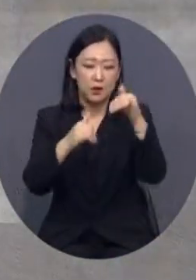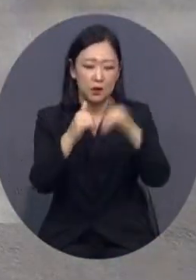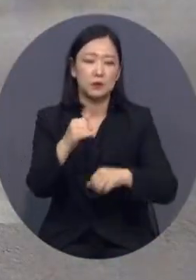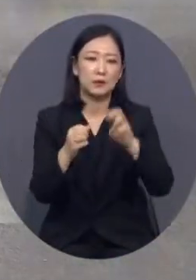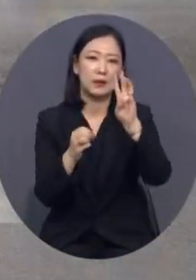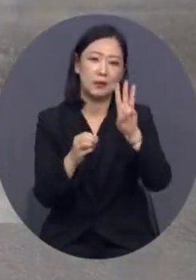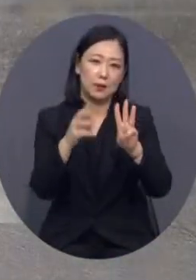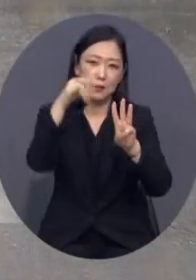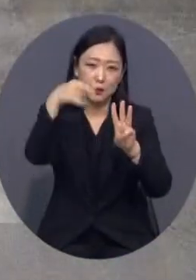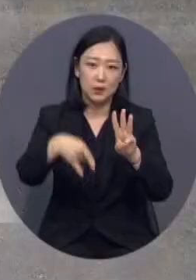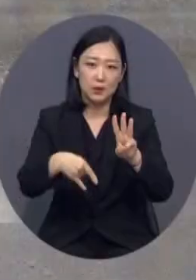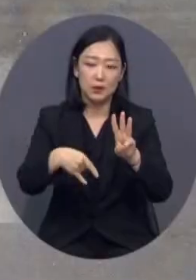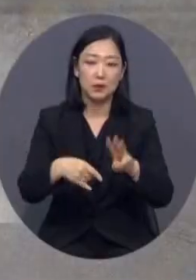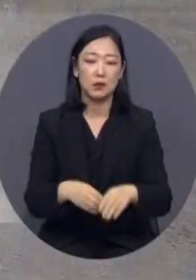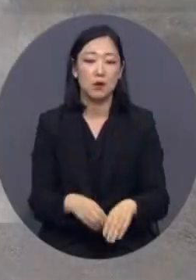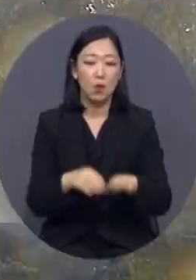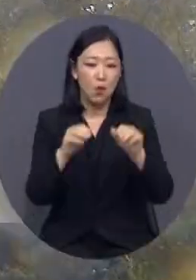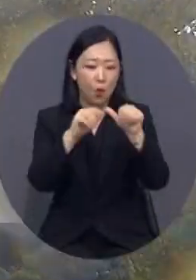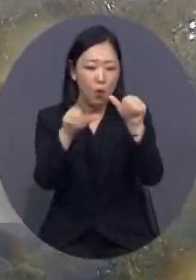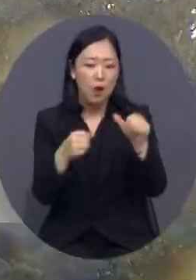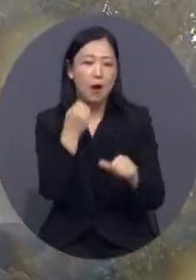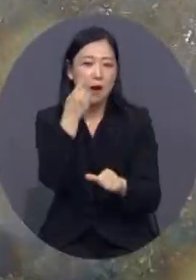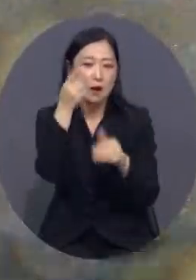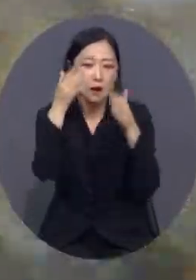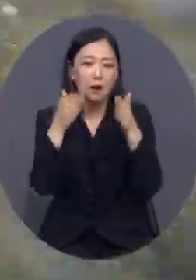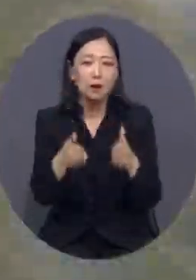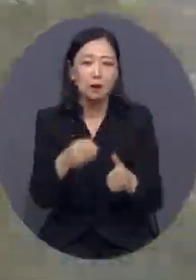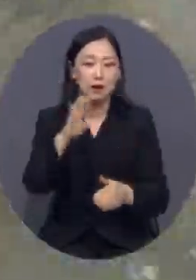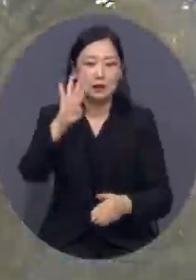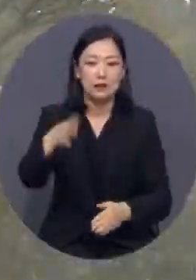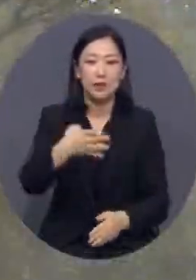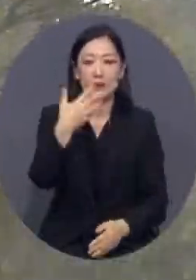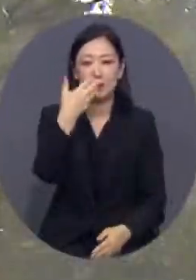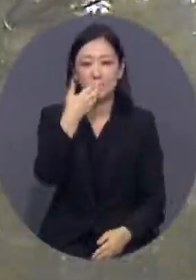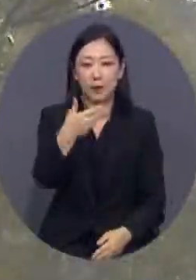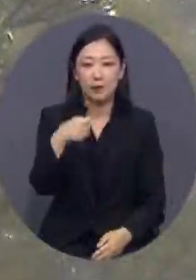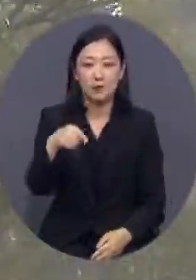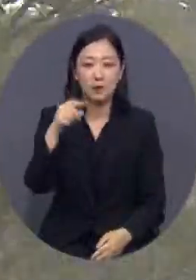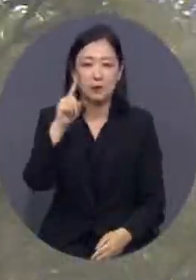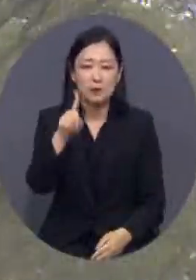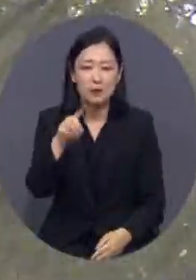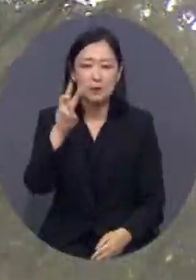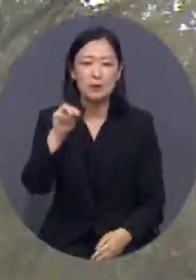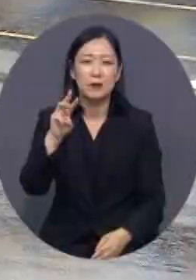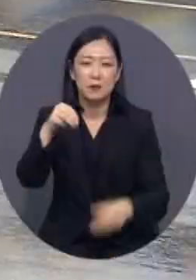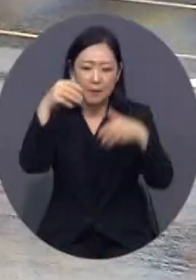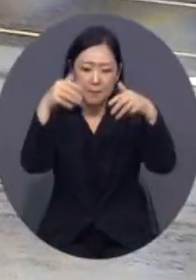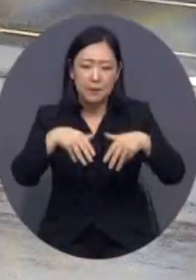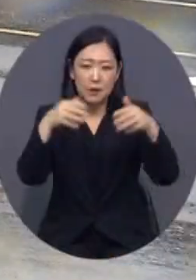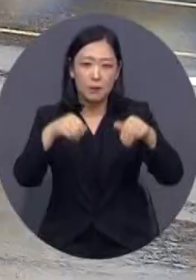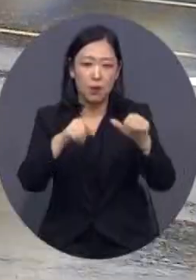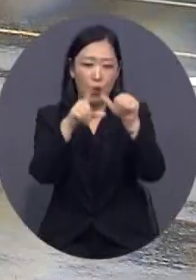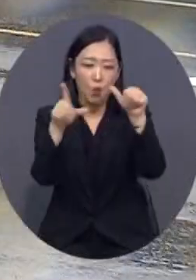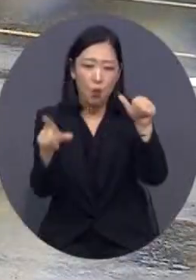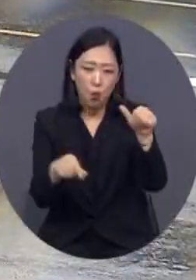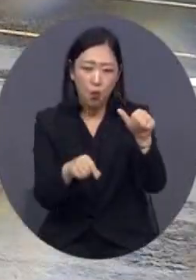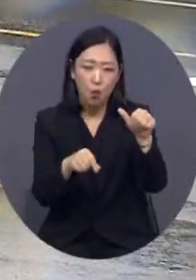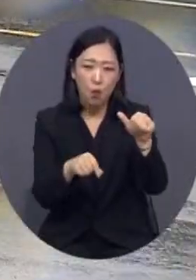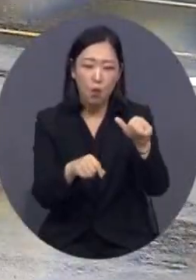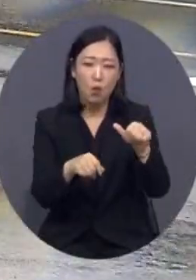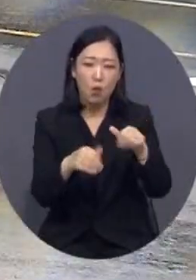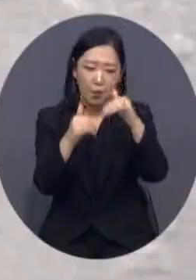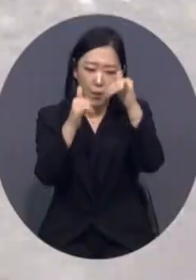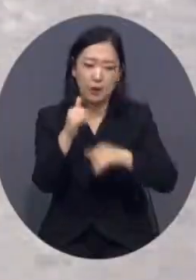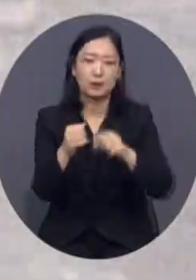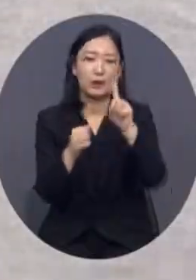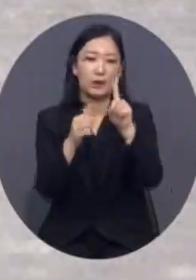역대 3위를 기록했는데 특히 5월 한 달 동안만 408.1mm의 비가 내려 5월 강수량으로